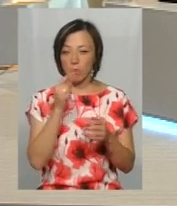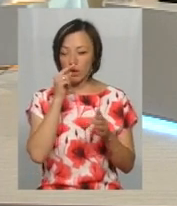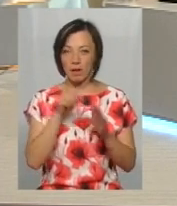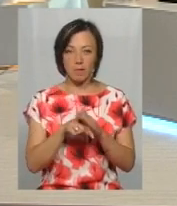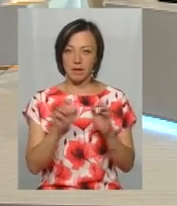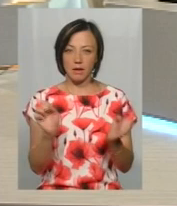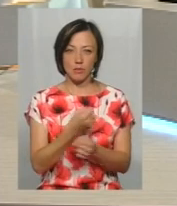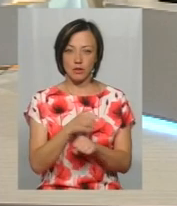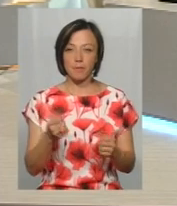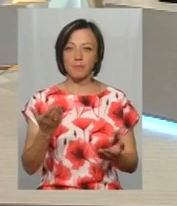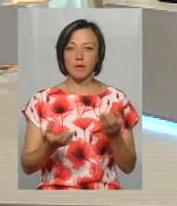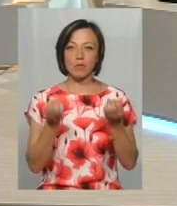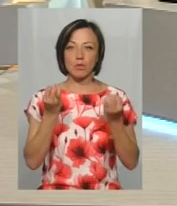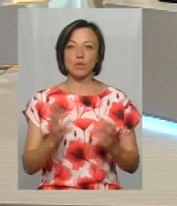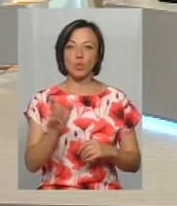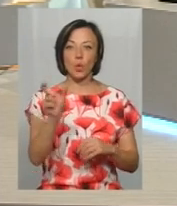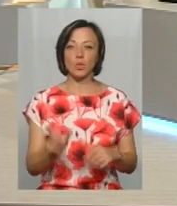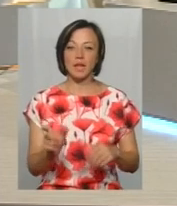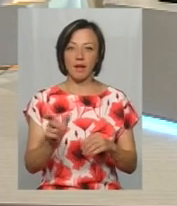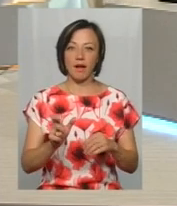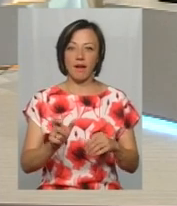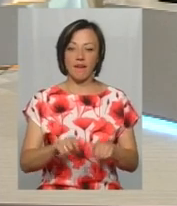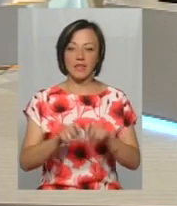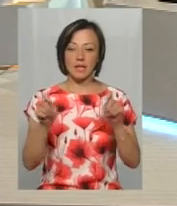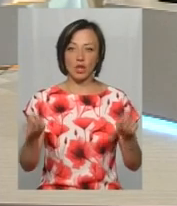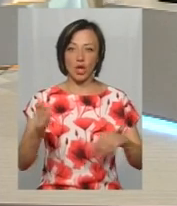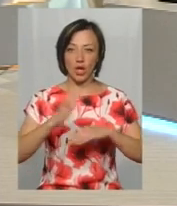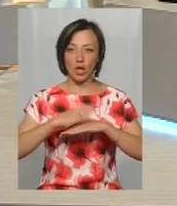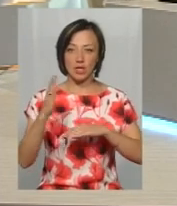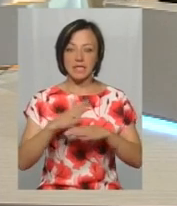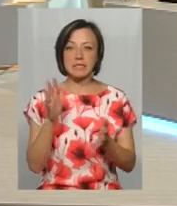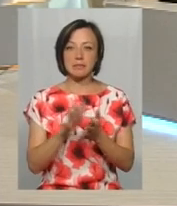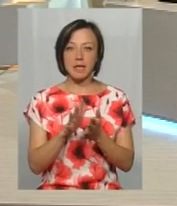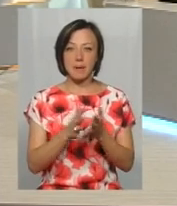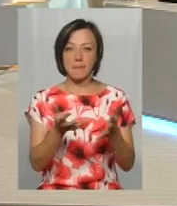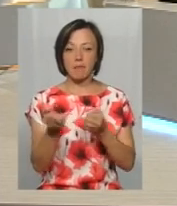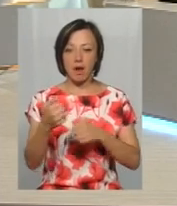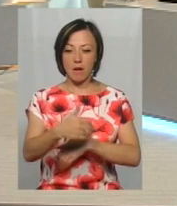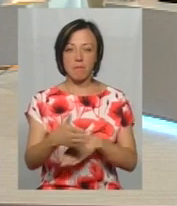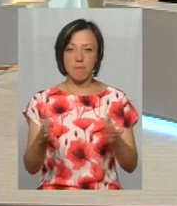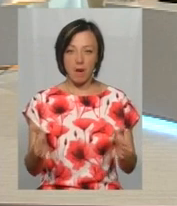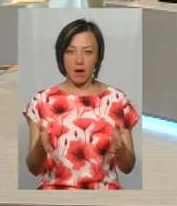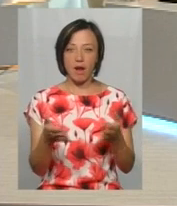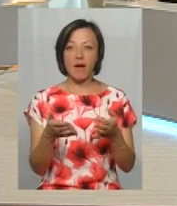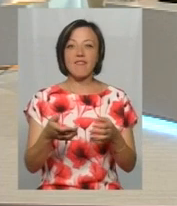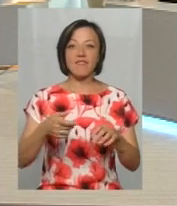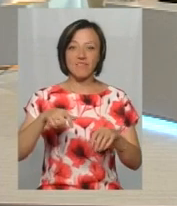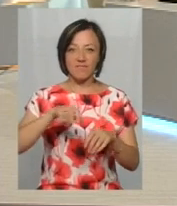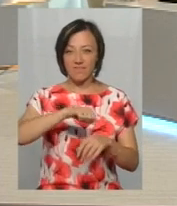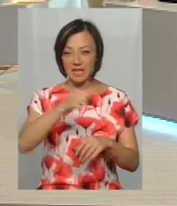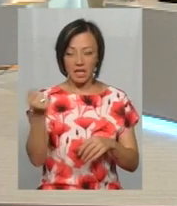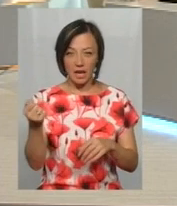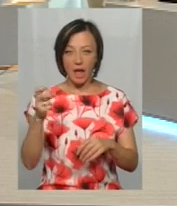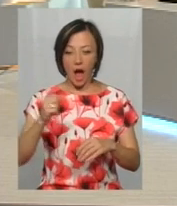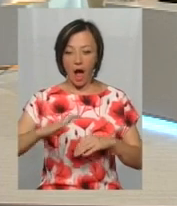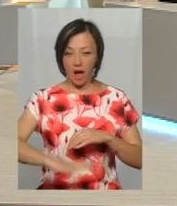туди неможливо. Тобто, якщо просто людина відкриє кришку, то вона... сміттєприймальний бак, то відкриє, але саму кришку,